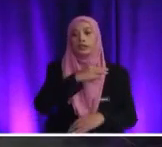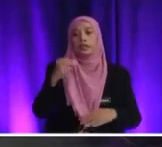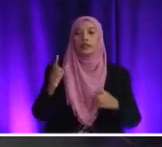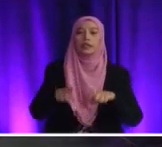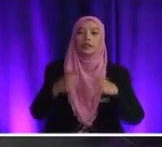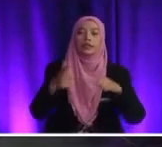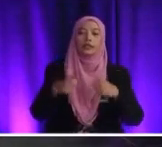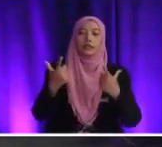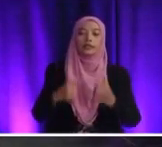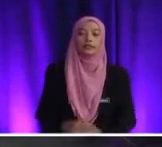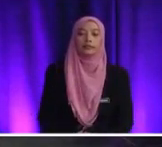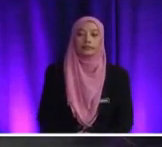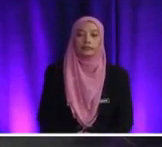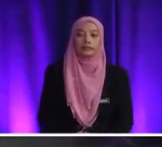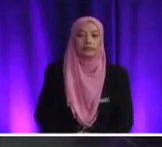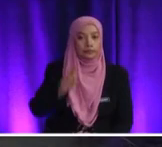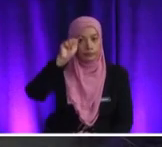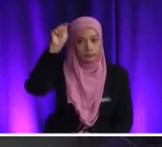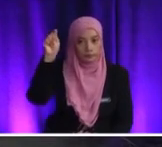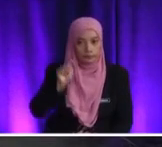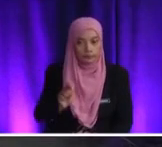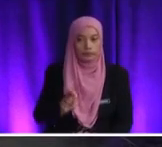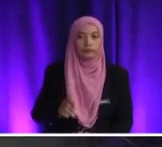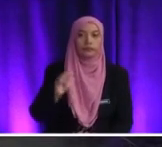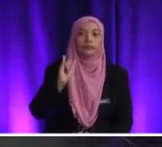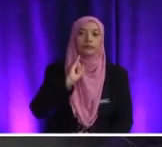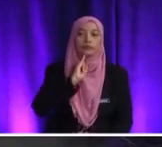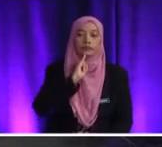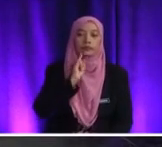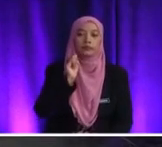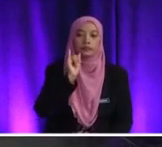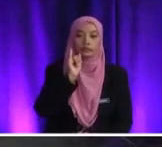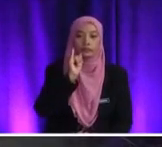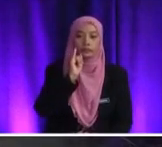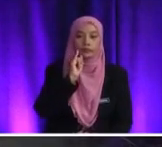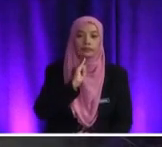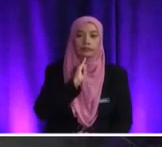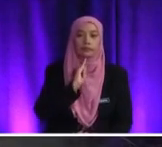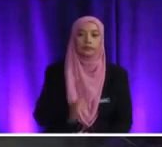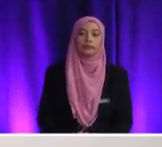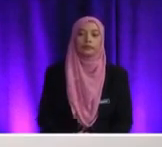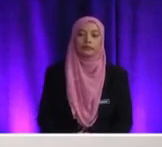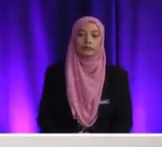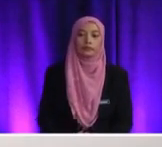ya masih di dunia ilah kita tanya Wah Iva jago dewifa silakan